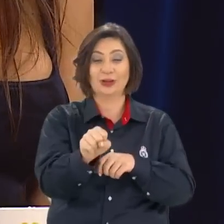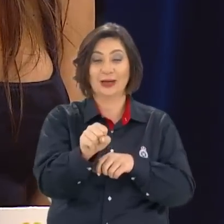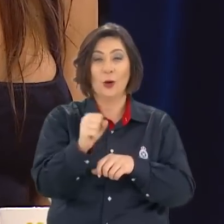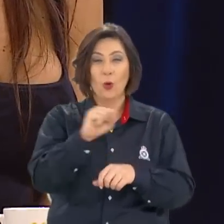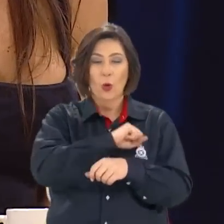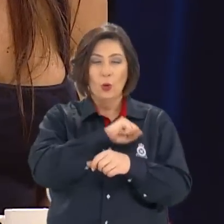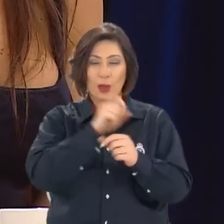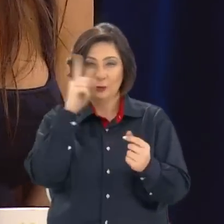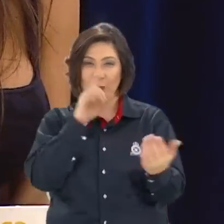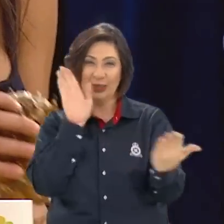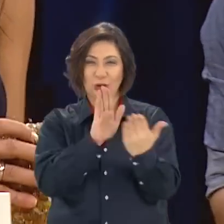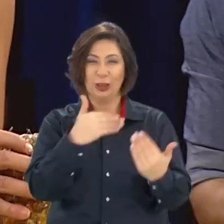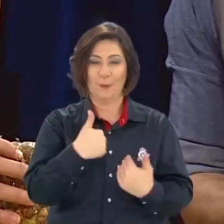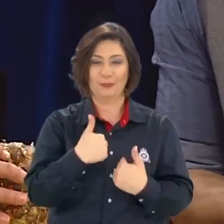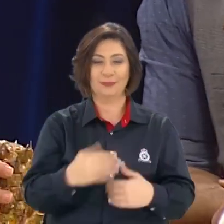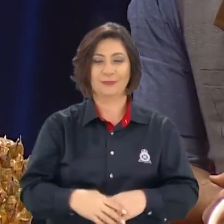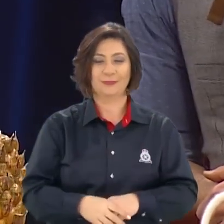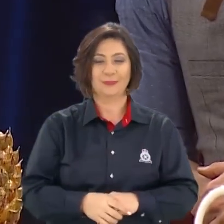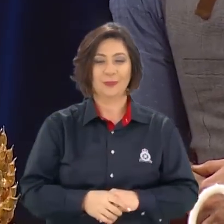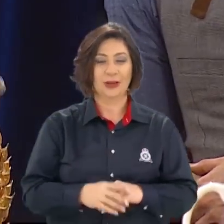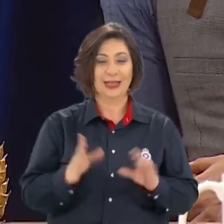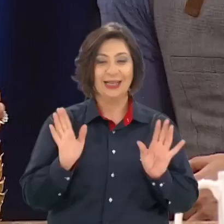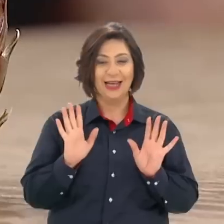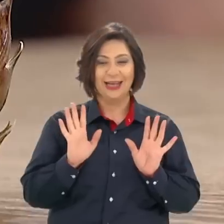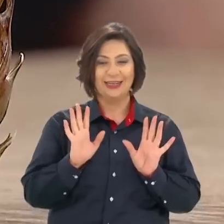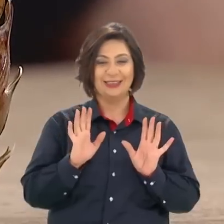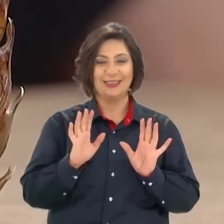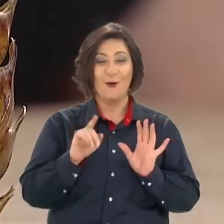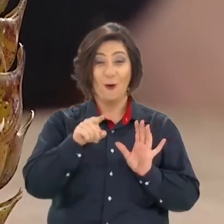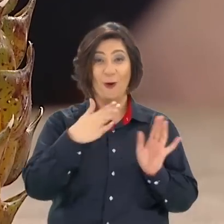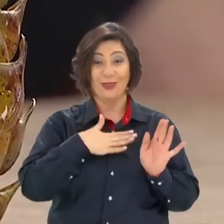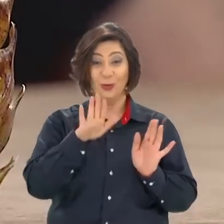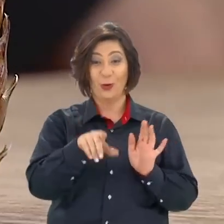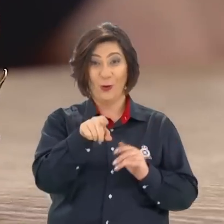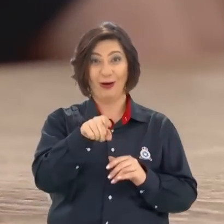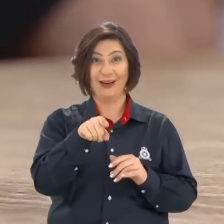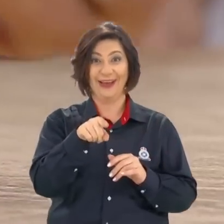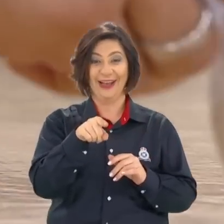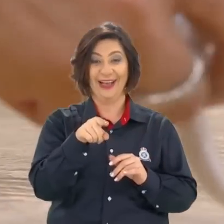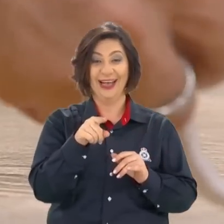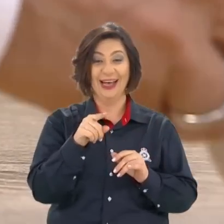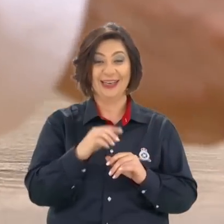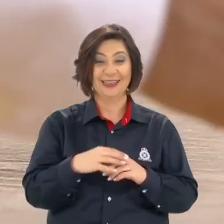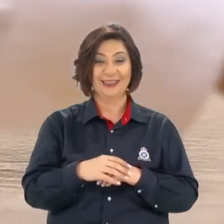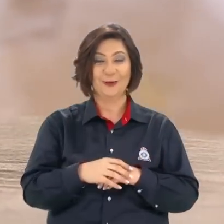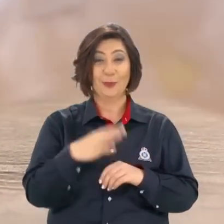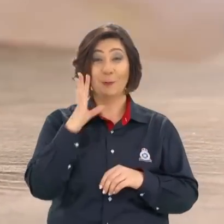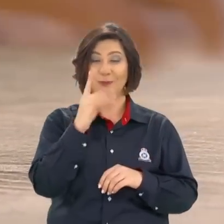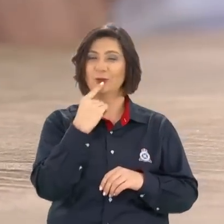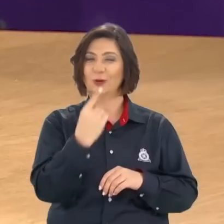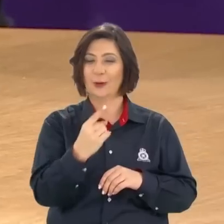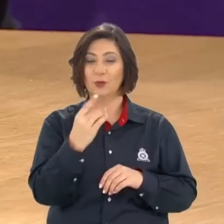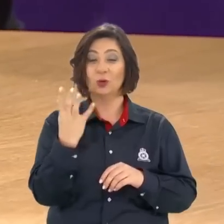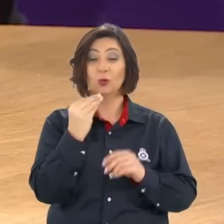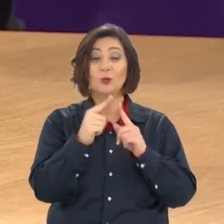Korkularımla yüzleşeceğim. Ne oldu? Ay ay ay. Burada ne oldu? Önünde duruyor şu anda. Şey yapma. Bak, bir şey söyleyeceğim.